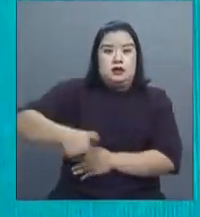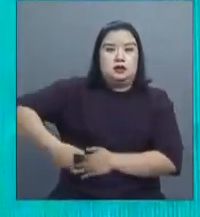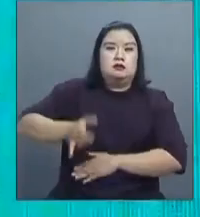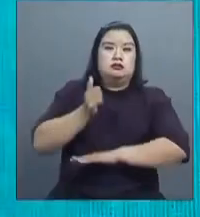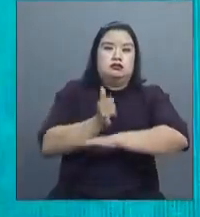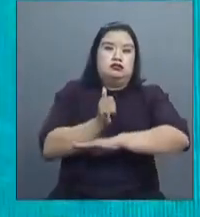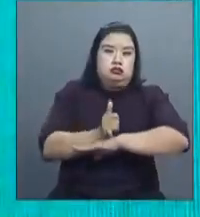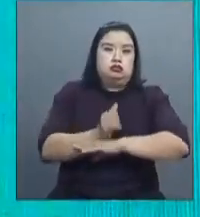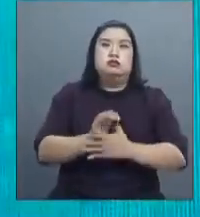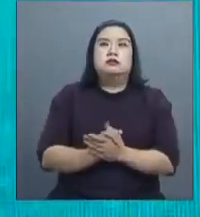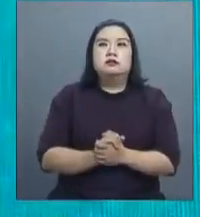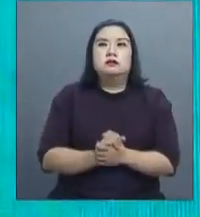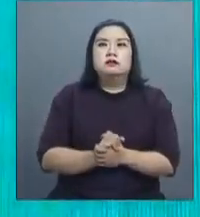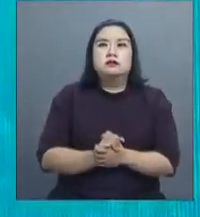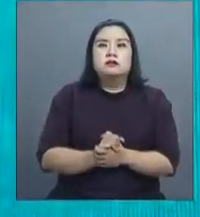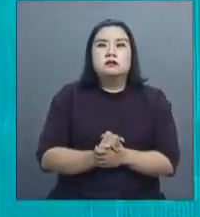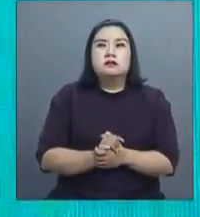ข